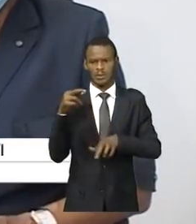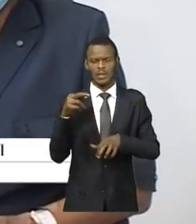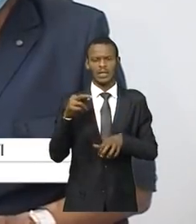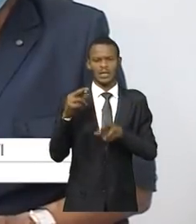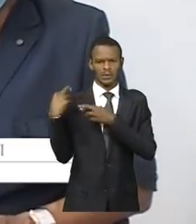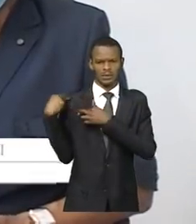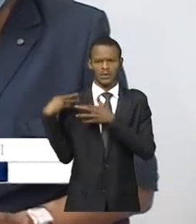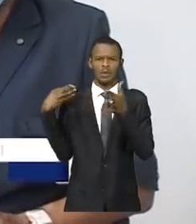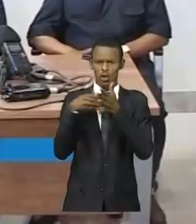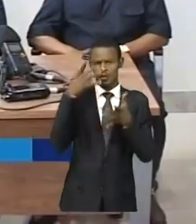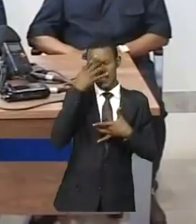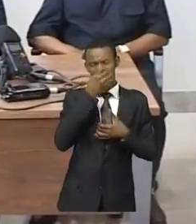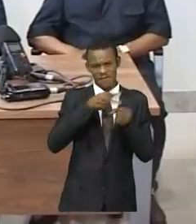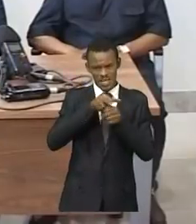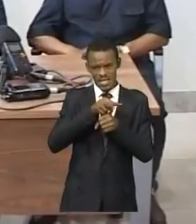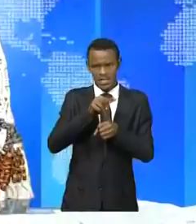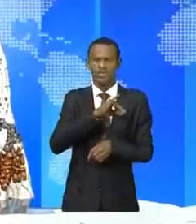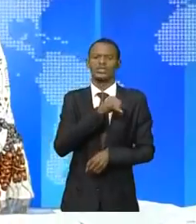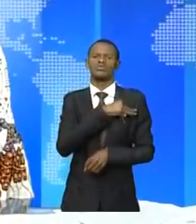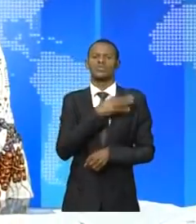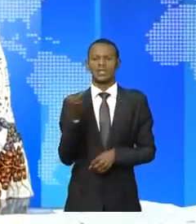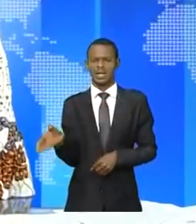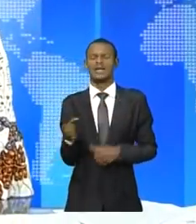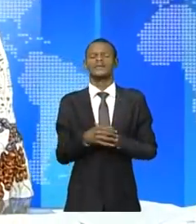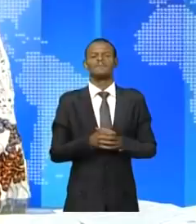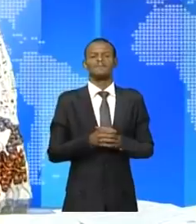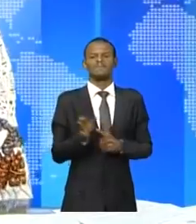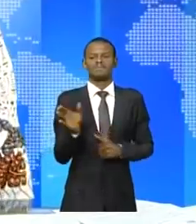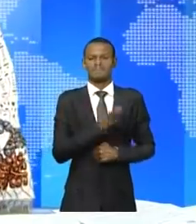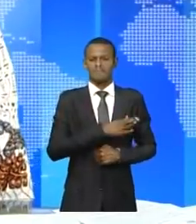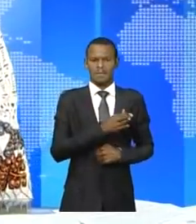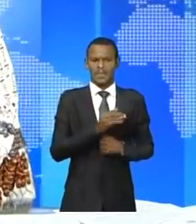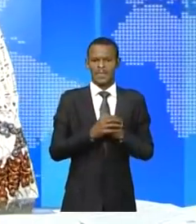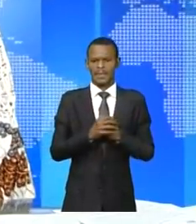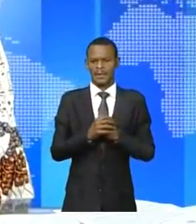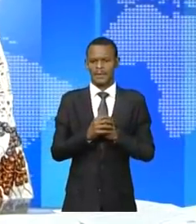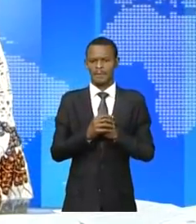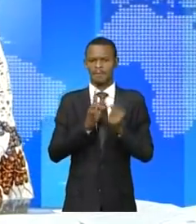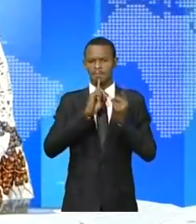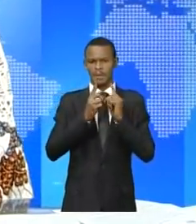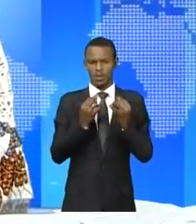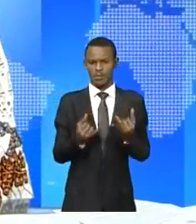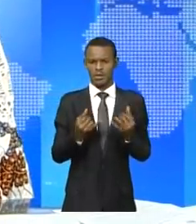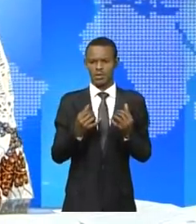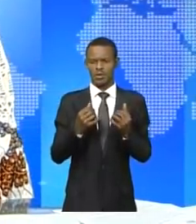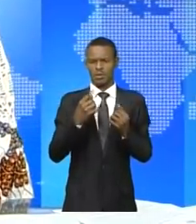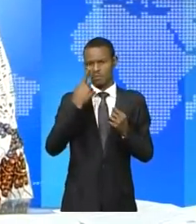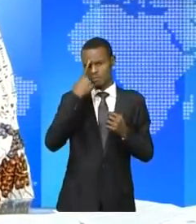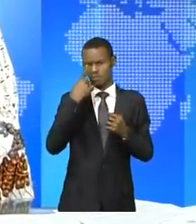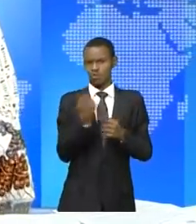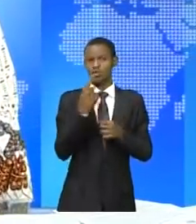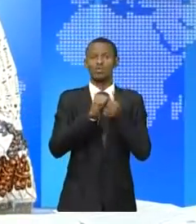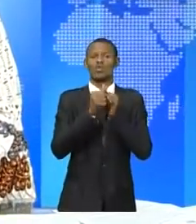le professeur docteur Jean-Jacques Muyembe Tanfoum. Maintenant, ce chapitre de la santé ouvert avec